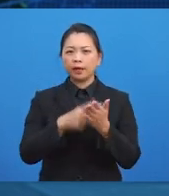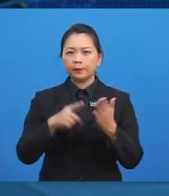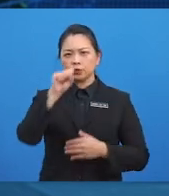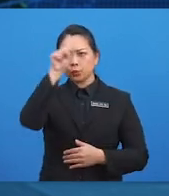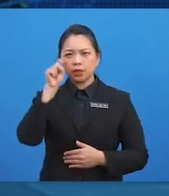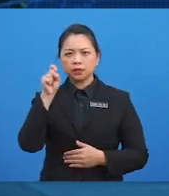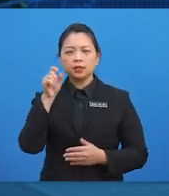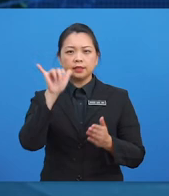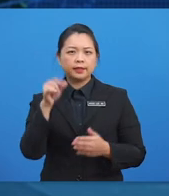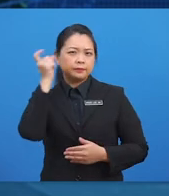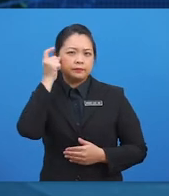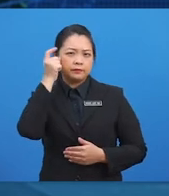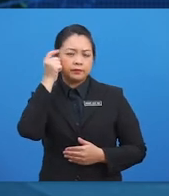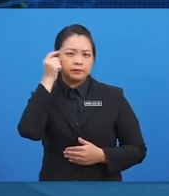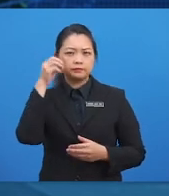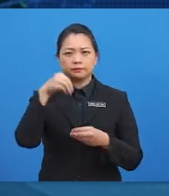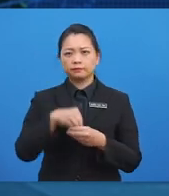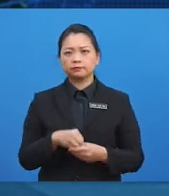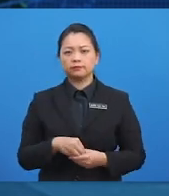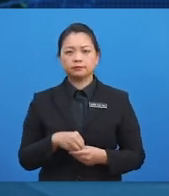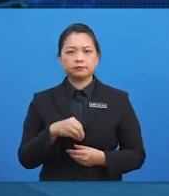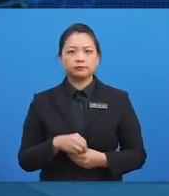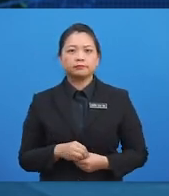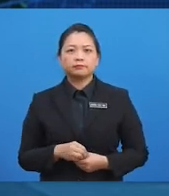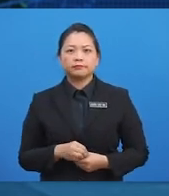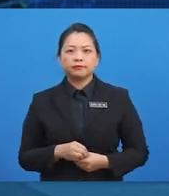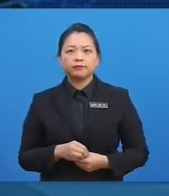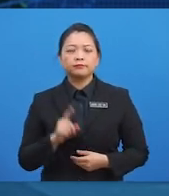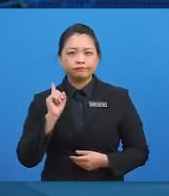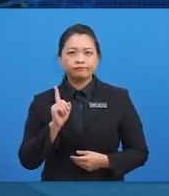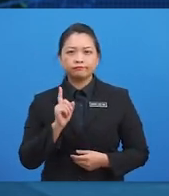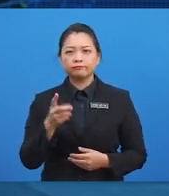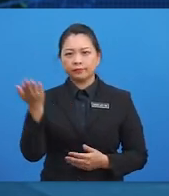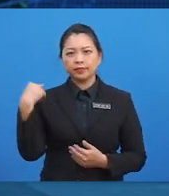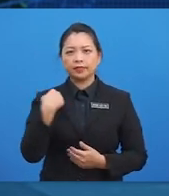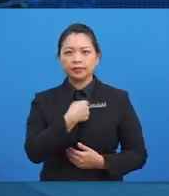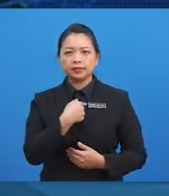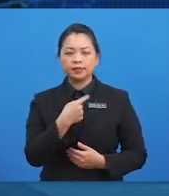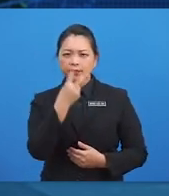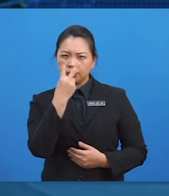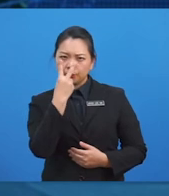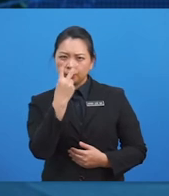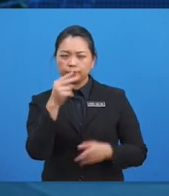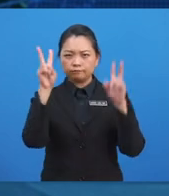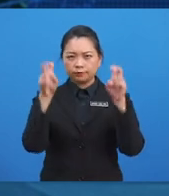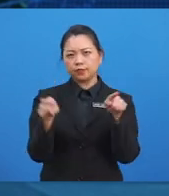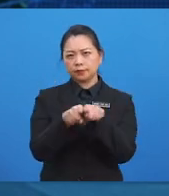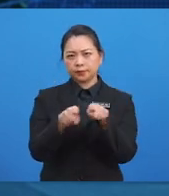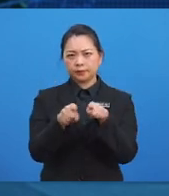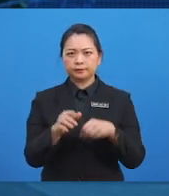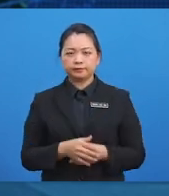selalu bermain dalam fikiran murid-murid? Ha, mari kita perhalusi bab ini